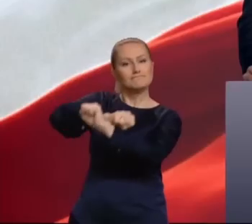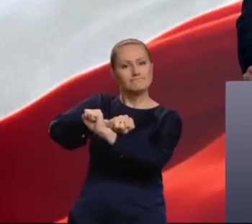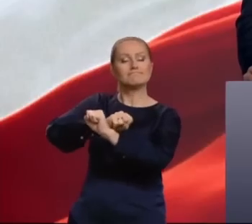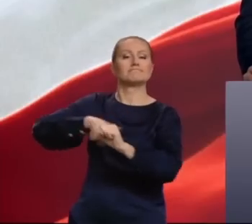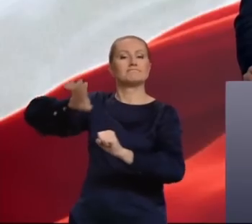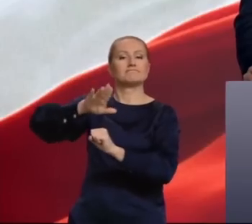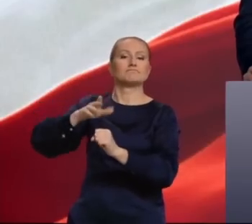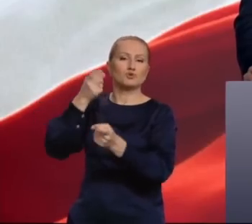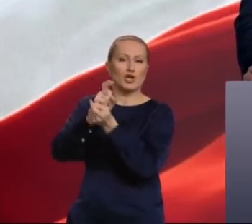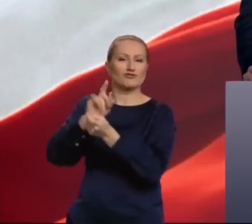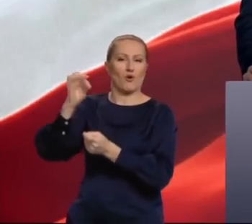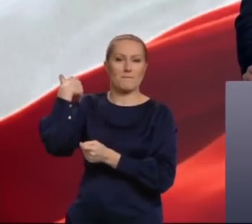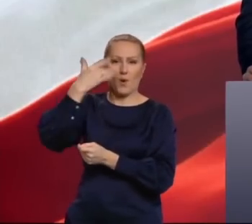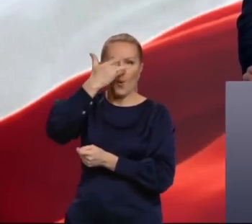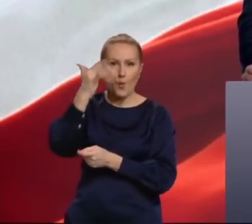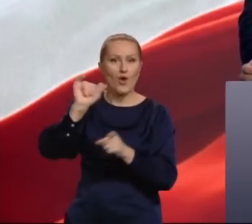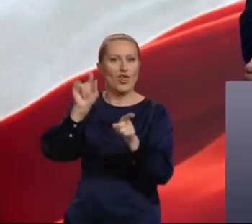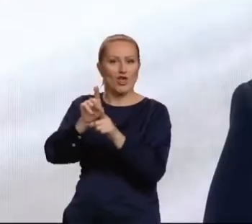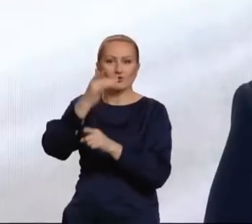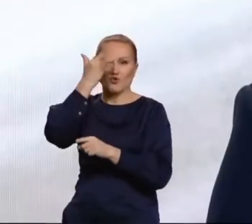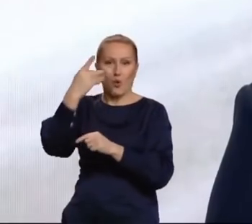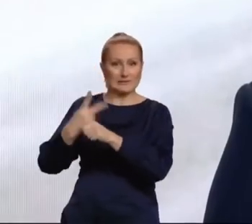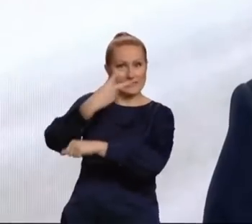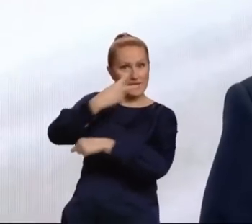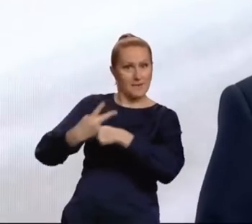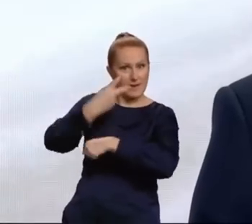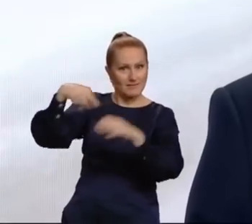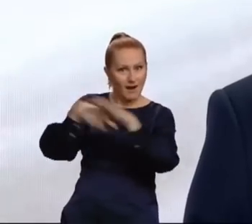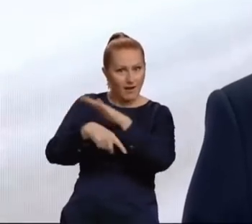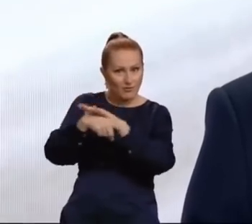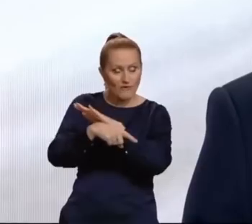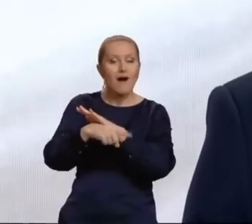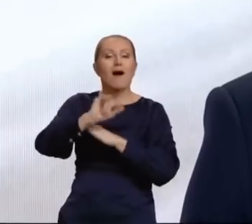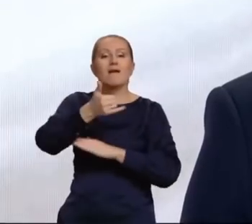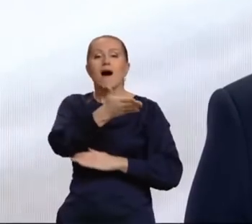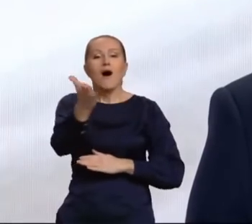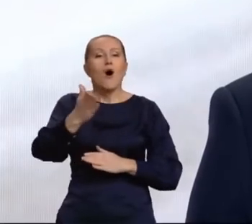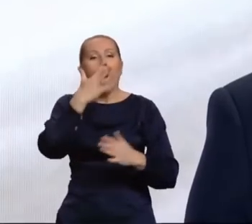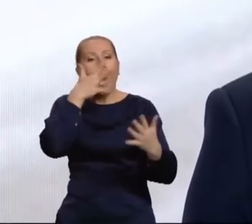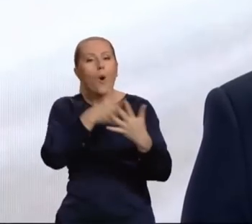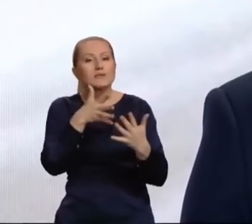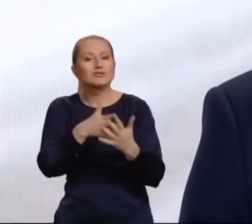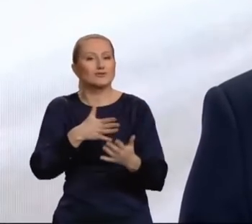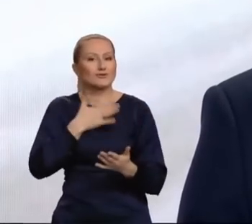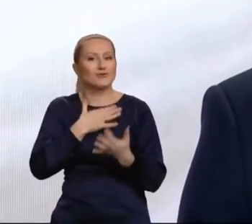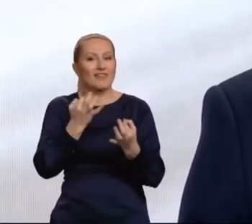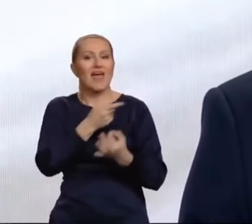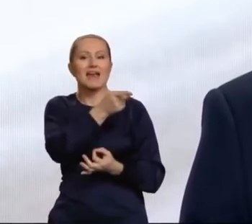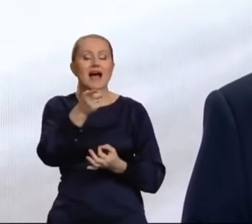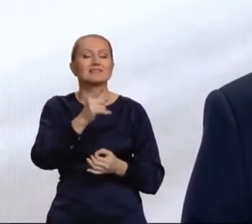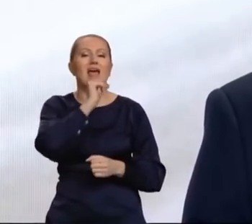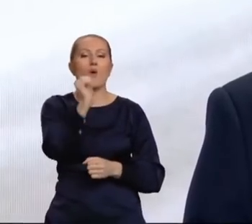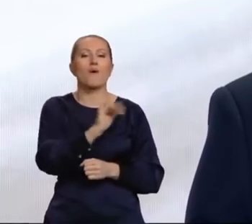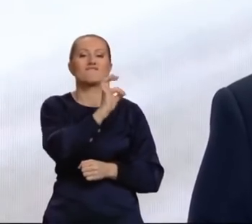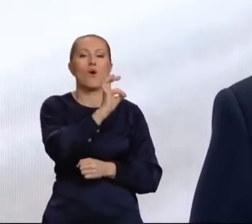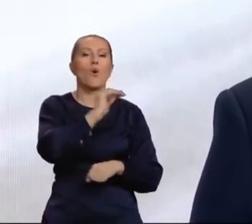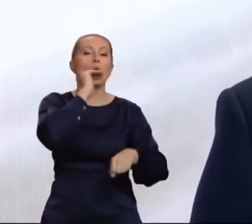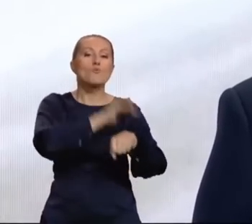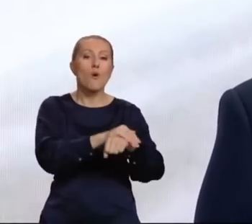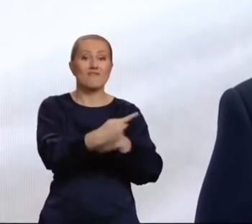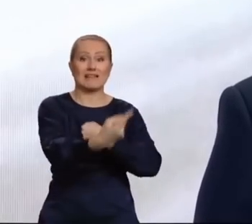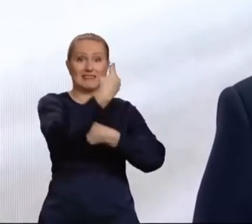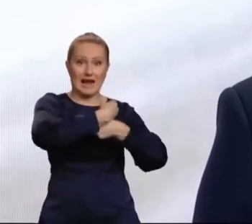Białoruś, napływem imigrantów. Jak oceniają państwo także w tym kontekście? Przypomnijmy pytanie, Europejski Pakt Migracyjny, który przewiduje